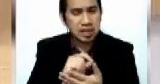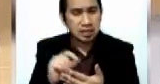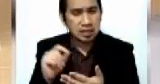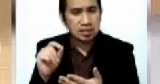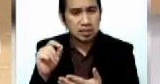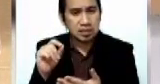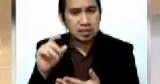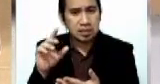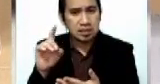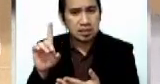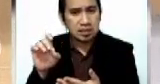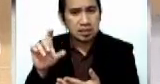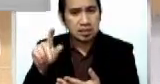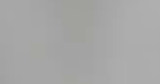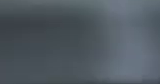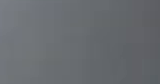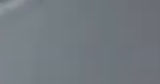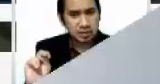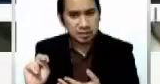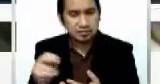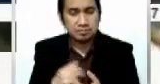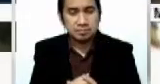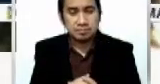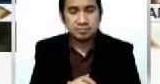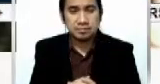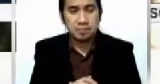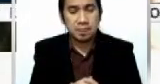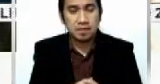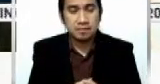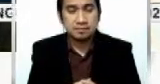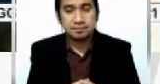pagtutok ni Marisol Abdurrahman.